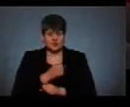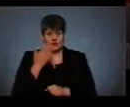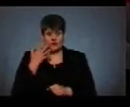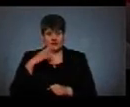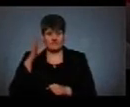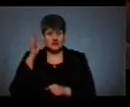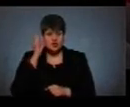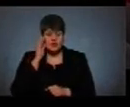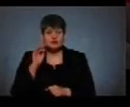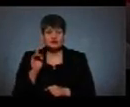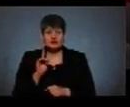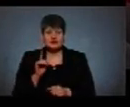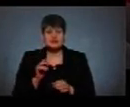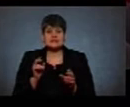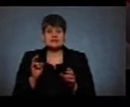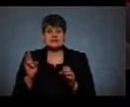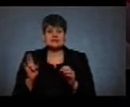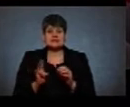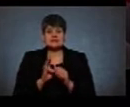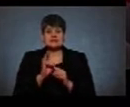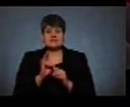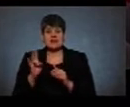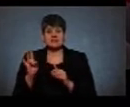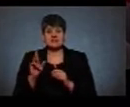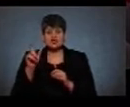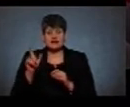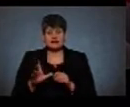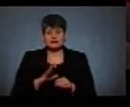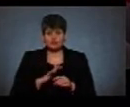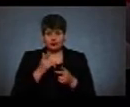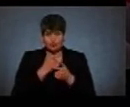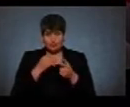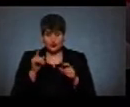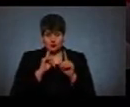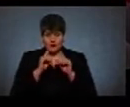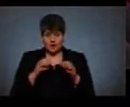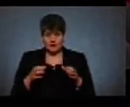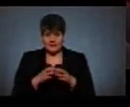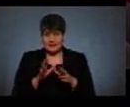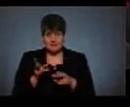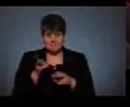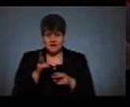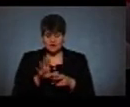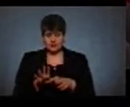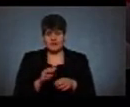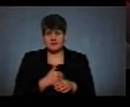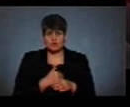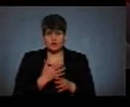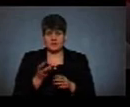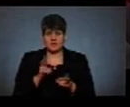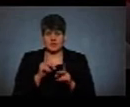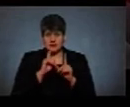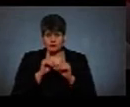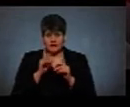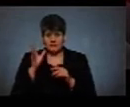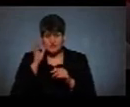вважалося, що священик був повідомлений про збори громади і не прийшов на збори свідомо, не бажаючи прийти на збори, і вважалося, що